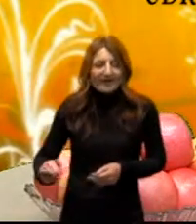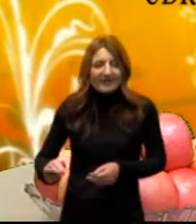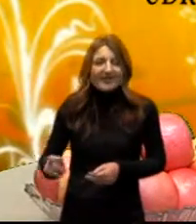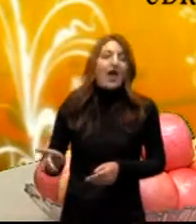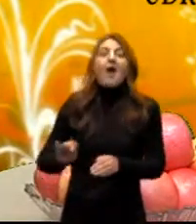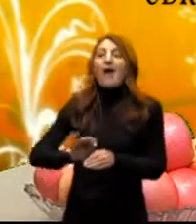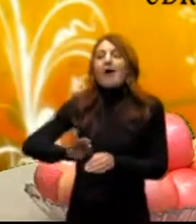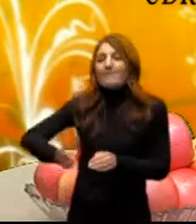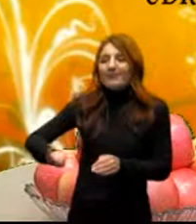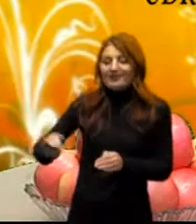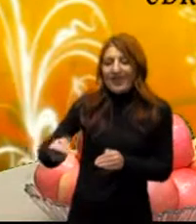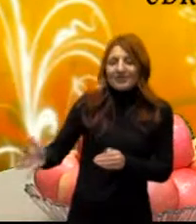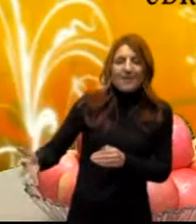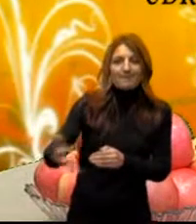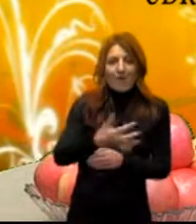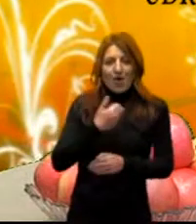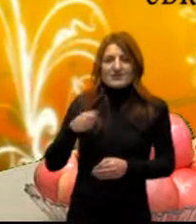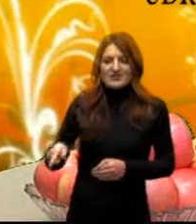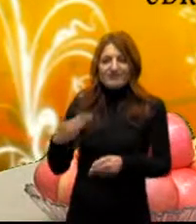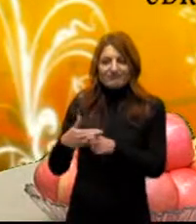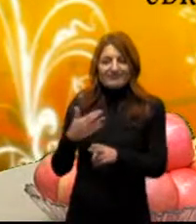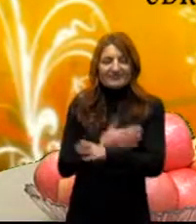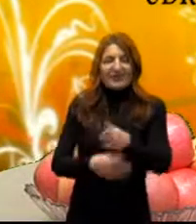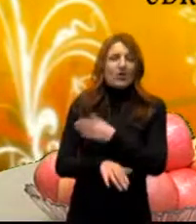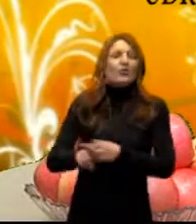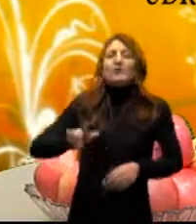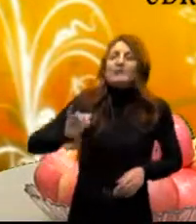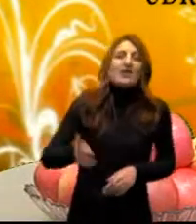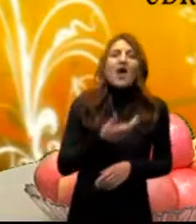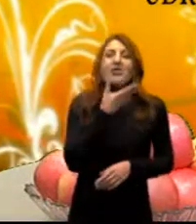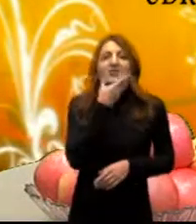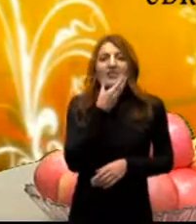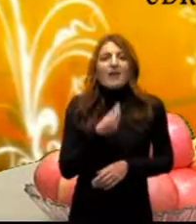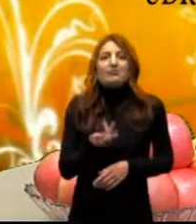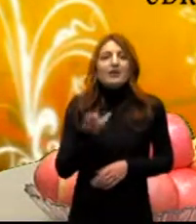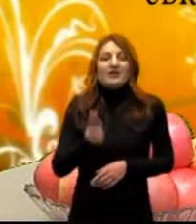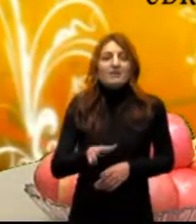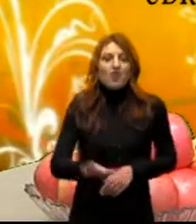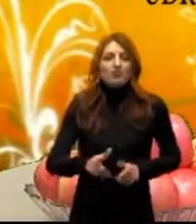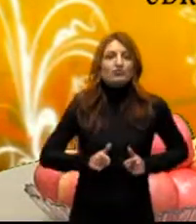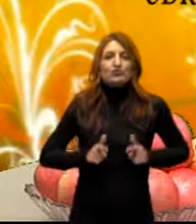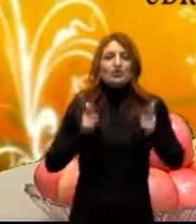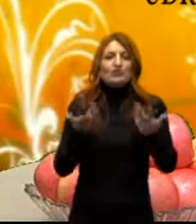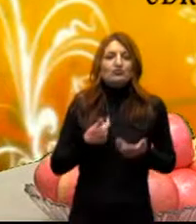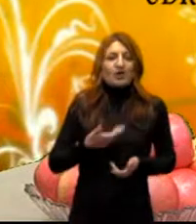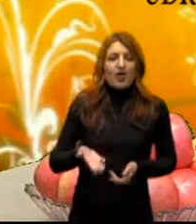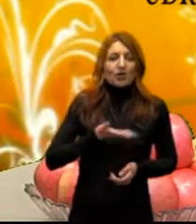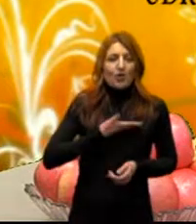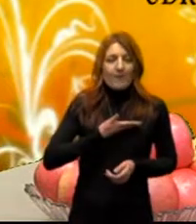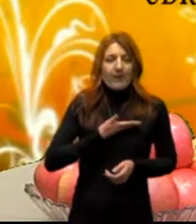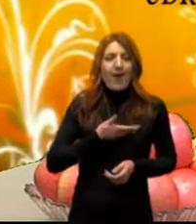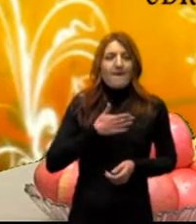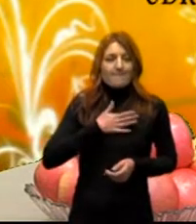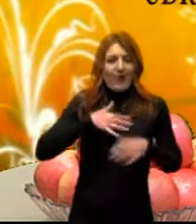Posvojila je dijete s posebnim potrebama i kaže da je to najljepše za nju što je u životu imala i što je u životu dobila. I kaže ovako,